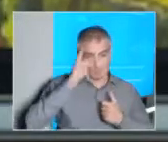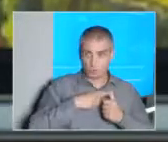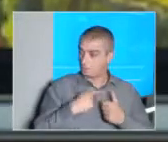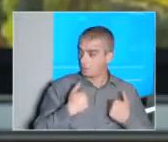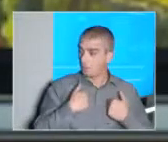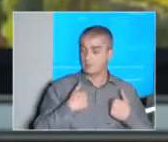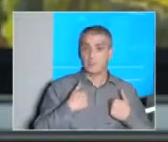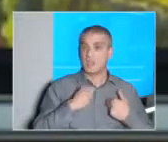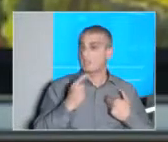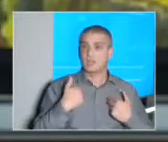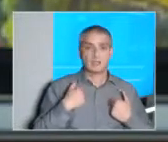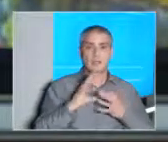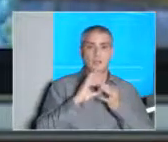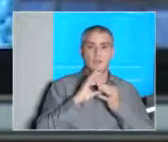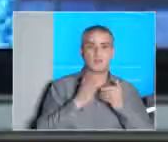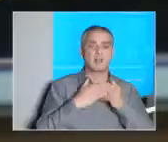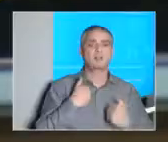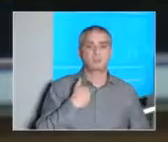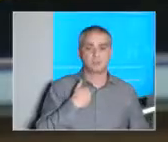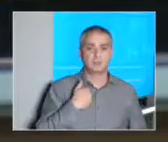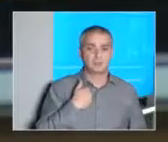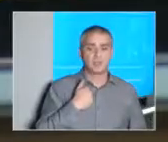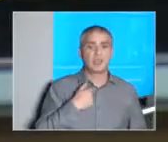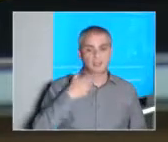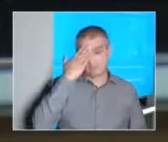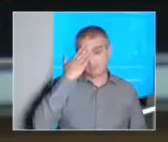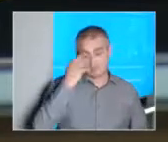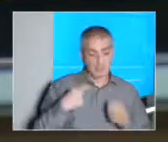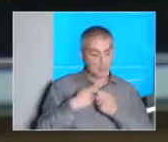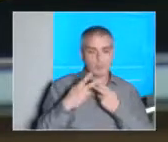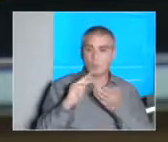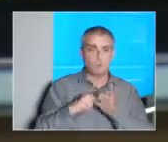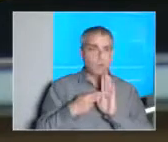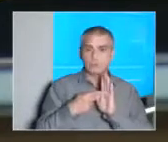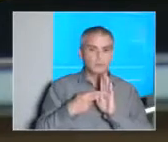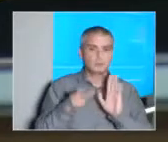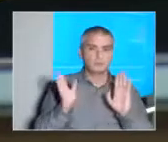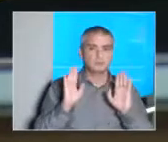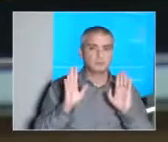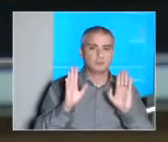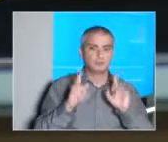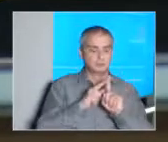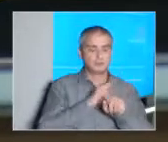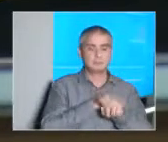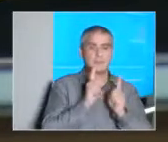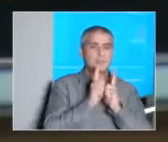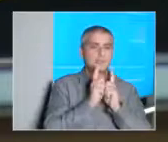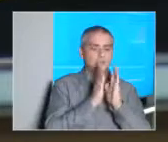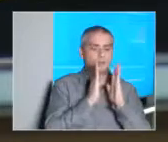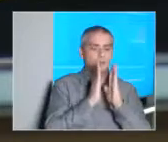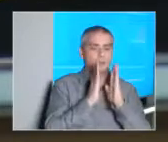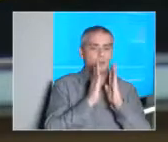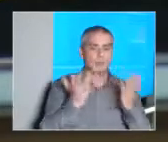אני קרוב, אני הכי קרוב, אני הכי קרוב לאשתי, כן? אני למדתי שקרבה פוליטית יש לה טווחי זמן קצרים.